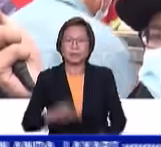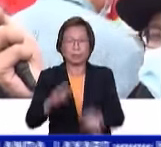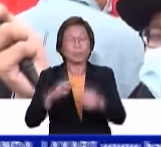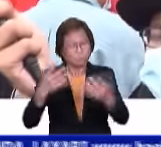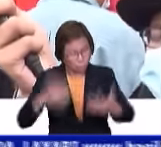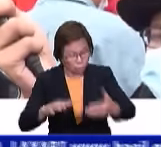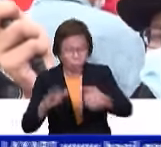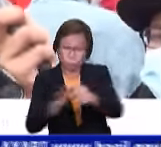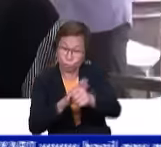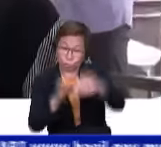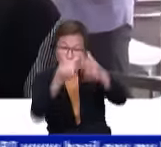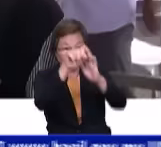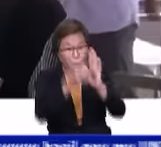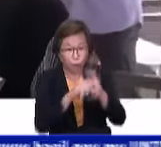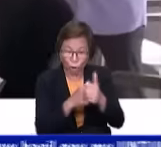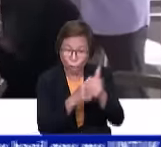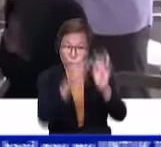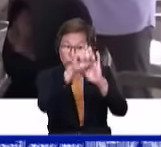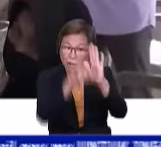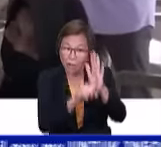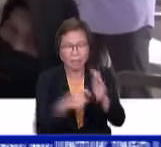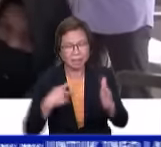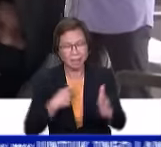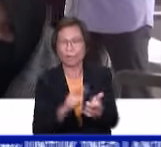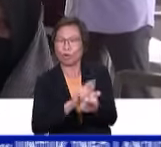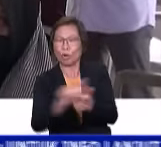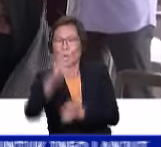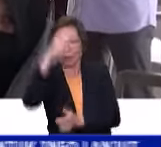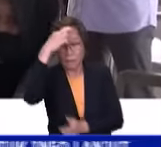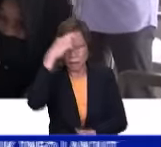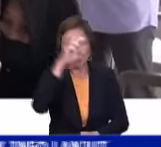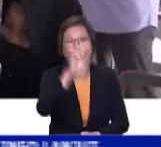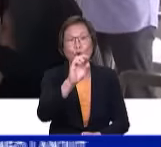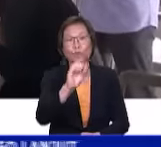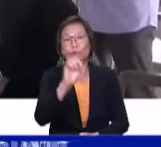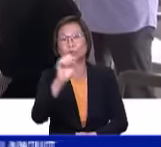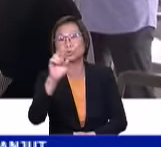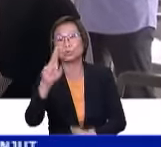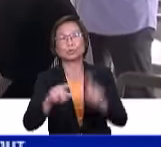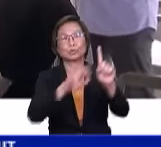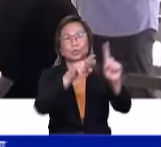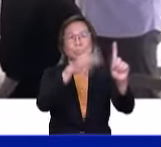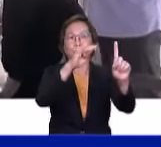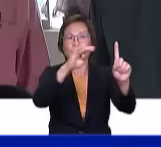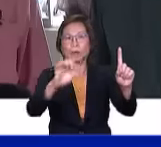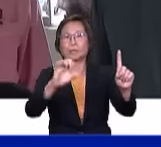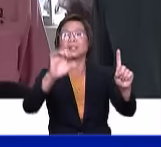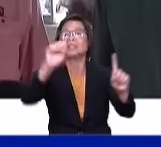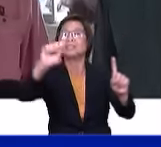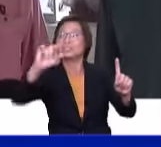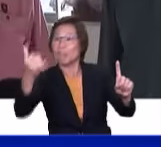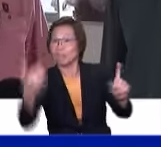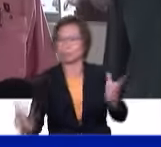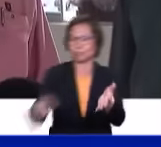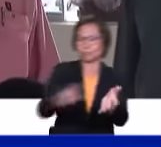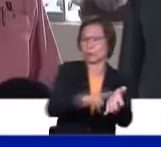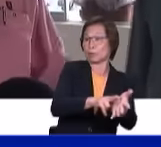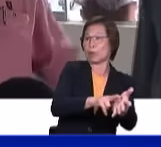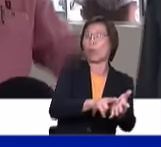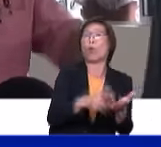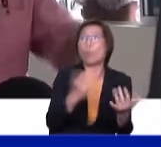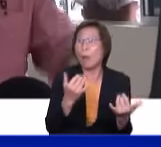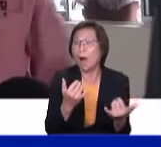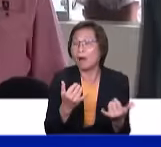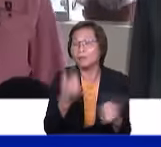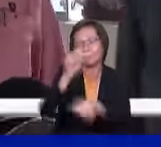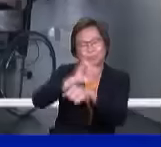kita akan luluskan. Menurut Datuk Rosol, setakat ini 1,400 syarikat telah mendaftar bagi